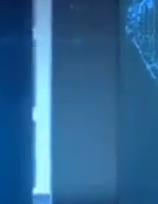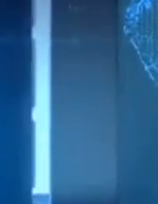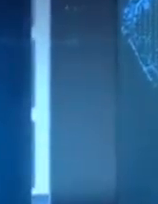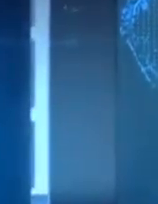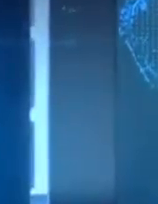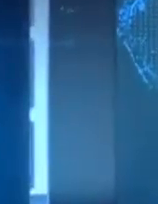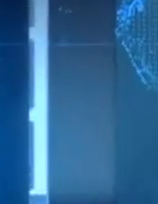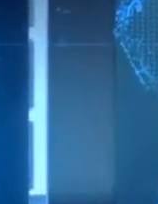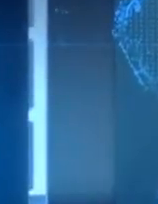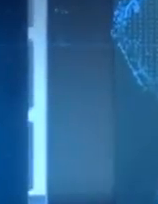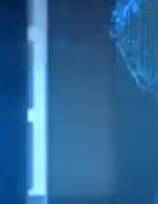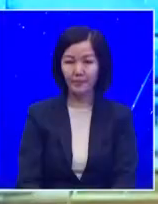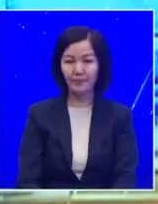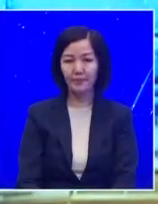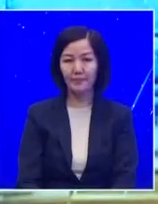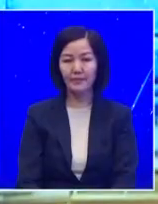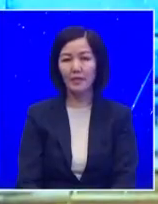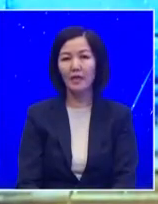ЖТСУ, Талдыкурган.